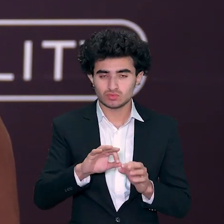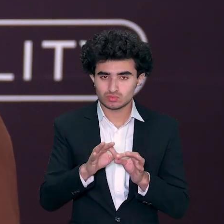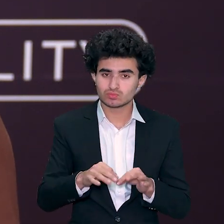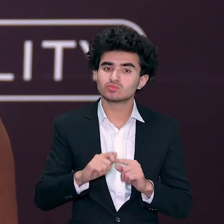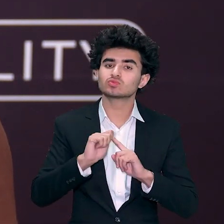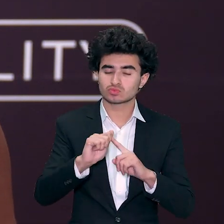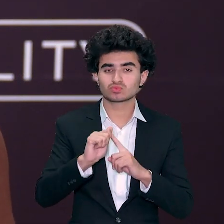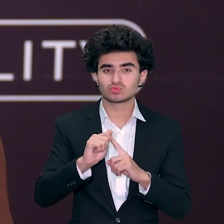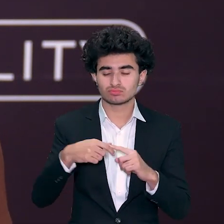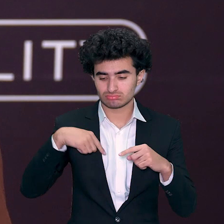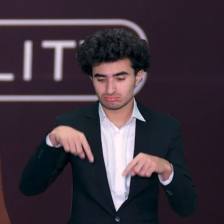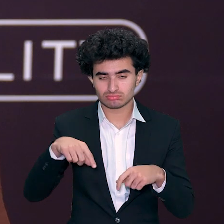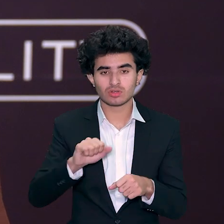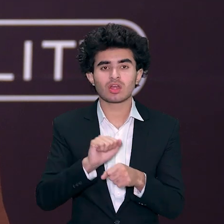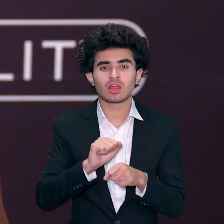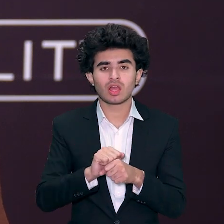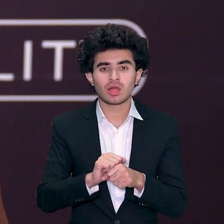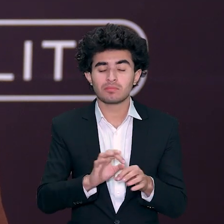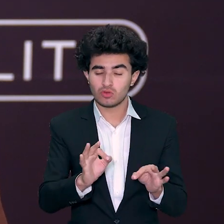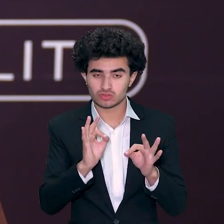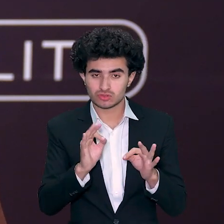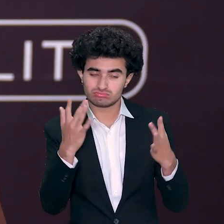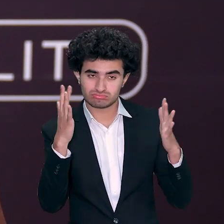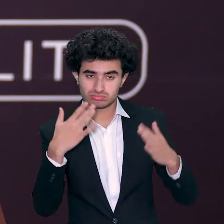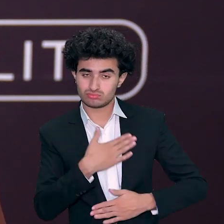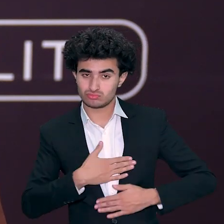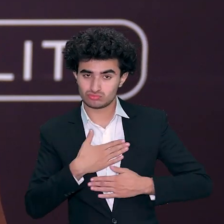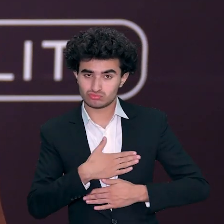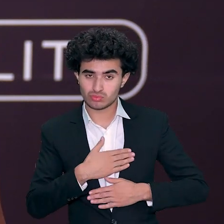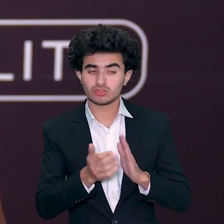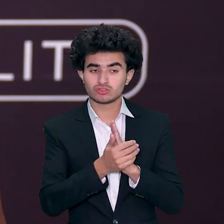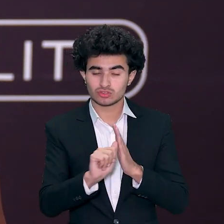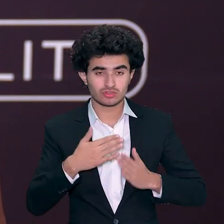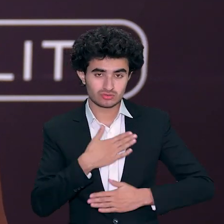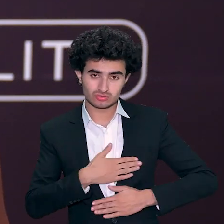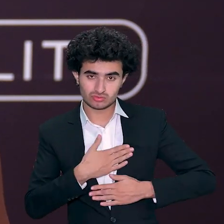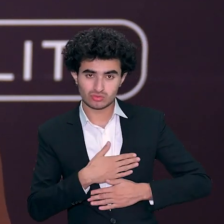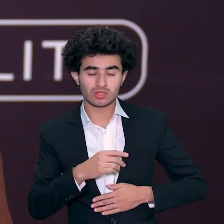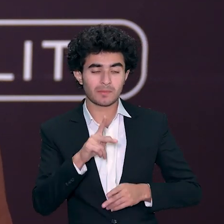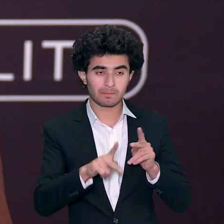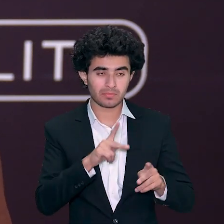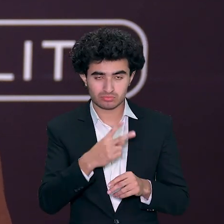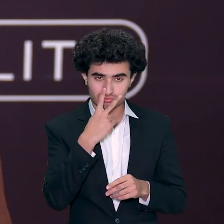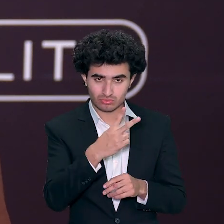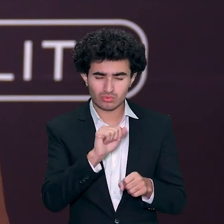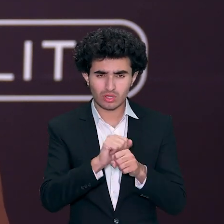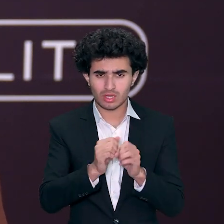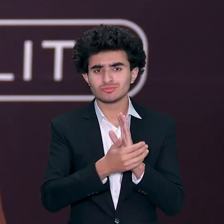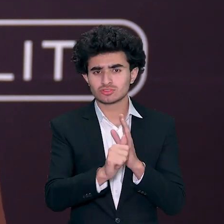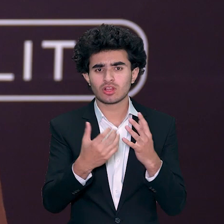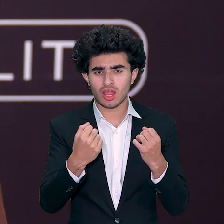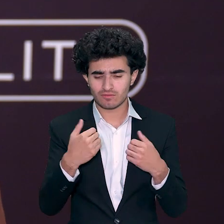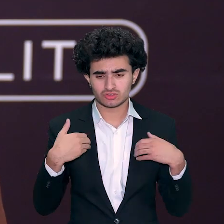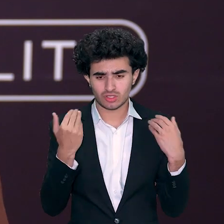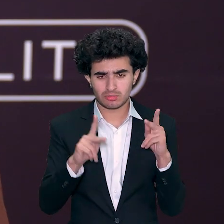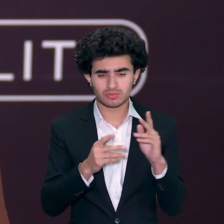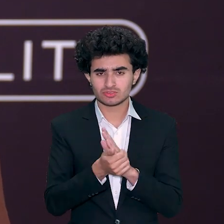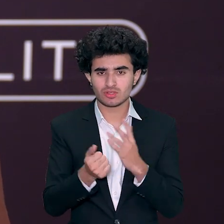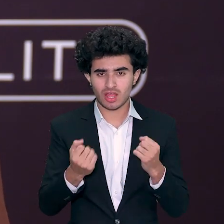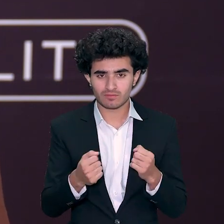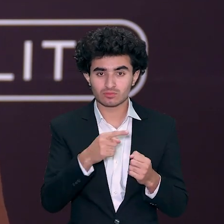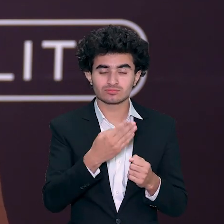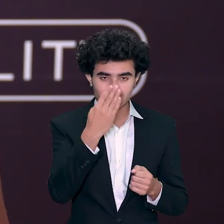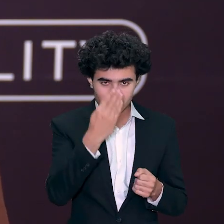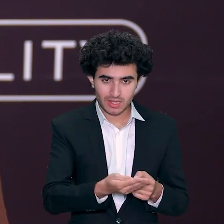تو پھر بھی مجھے لگتا ہے کہ بینگ اے پاکستانی ہم لوگوں کو چاہیے کہ ہم اپنے یہاں کے ٹیلنٹ کو ویلیو دیں،